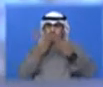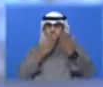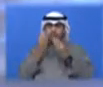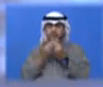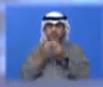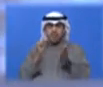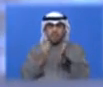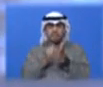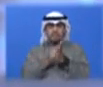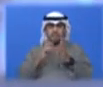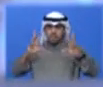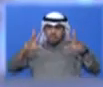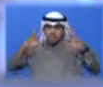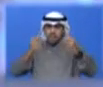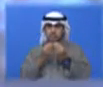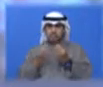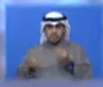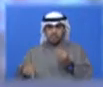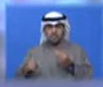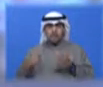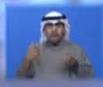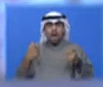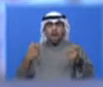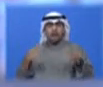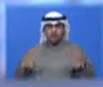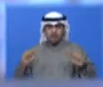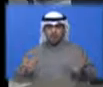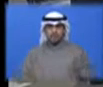التي دمرت خلال الحرب الأخيرة في قطاع غزة.